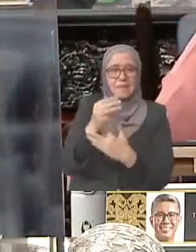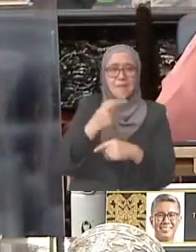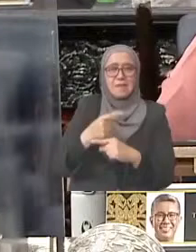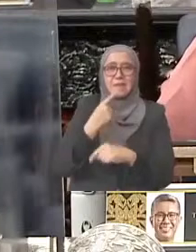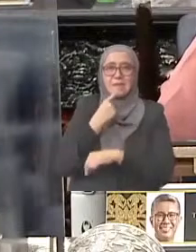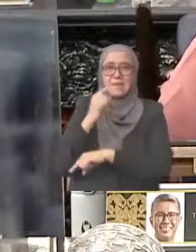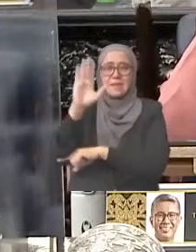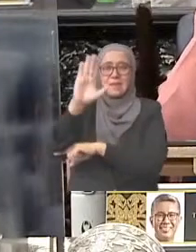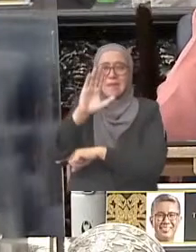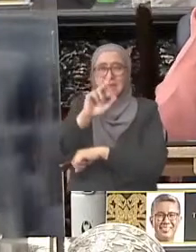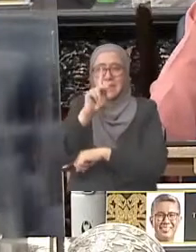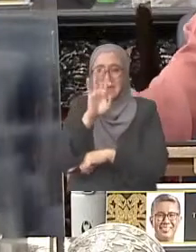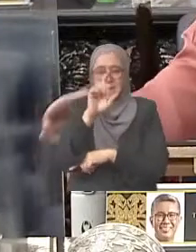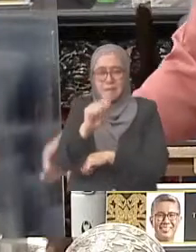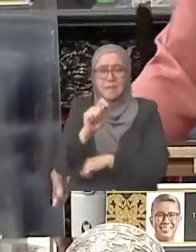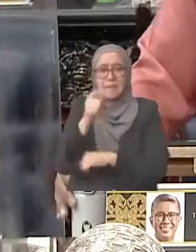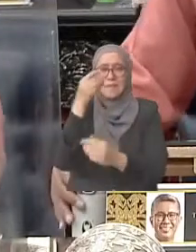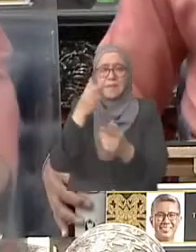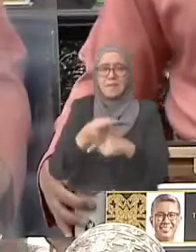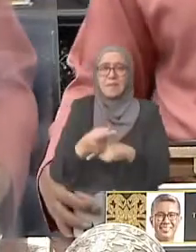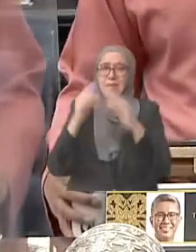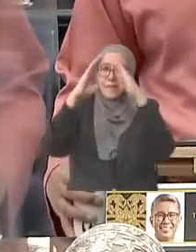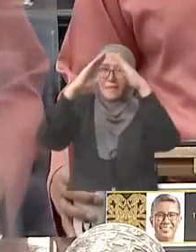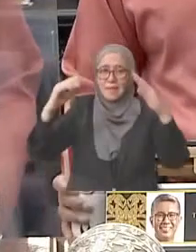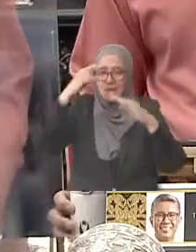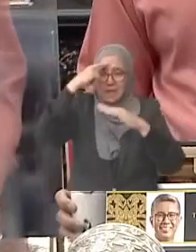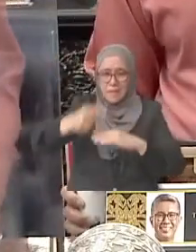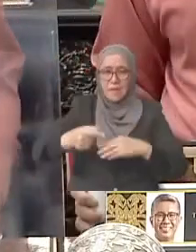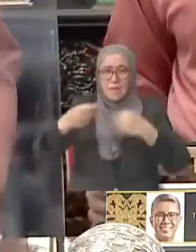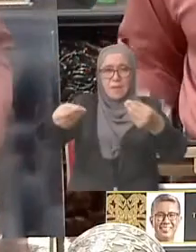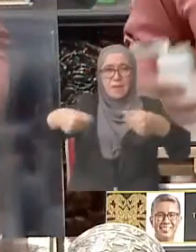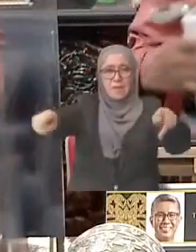akses penjahat kepada Golongan ini membeli rumah